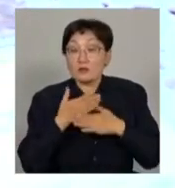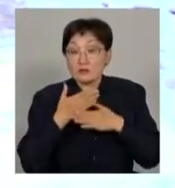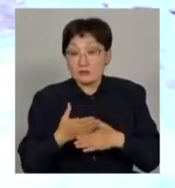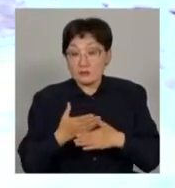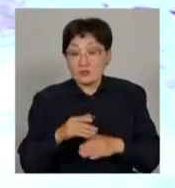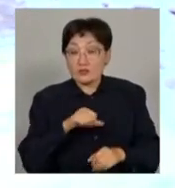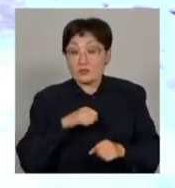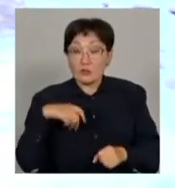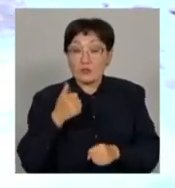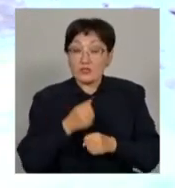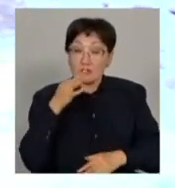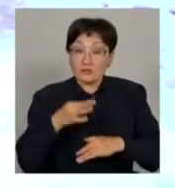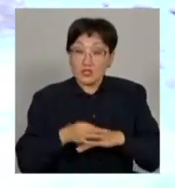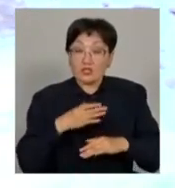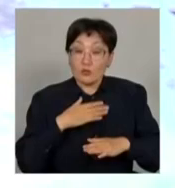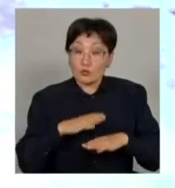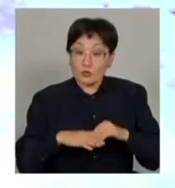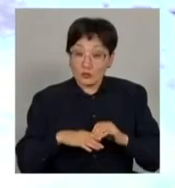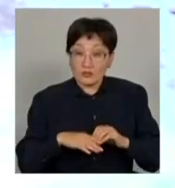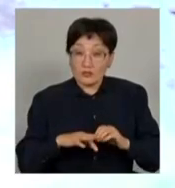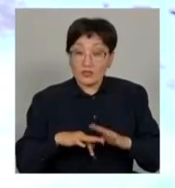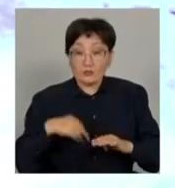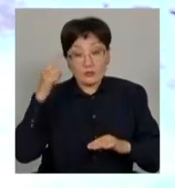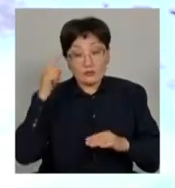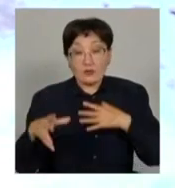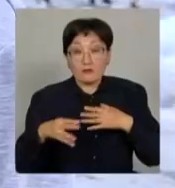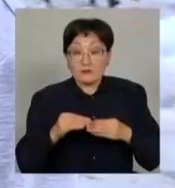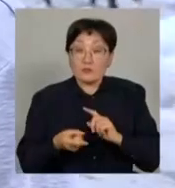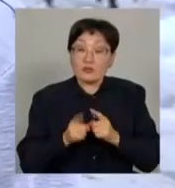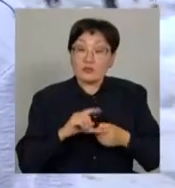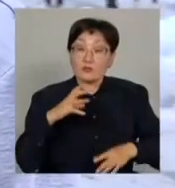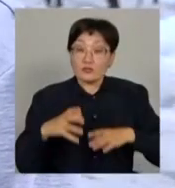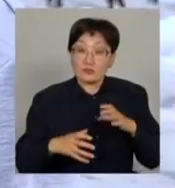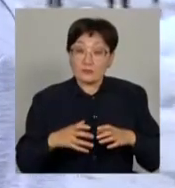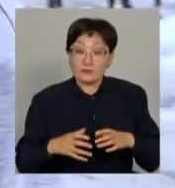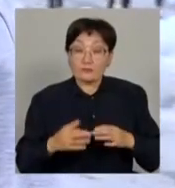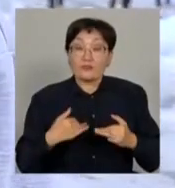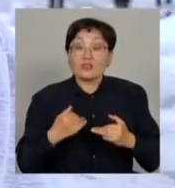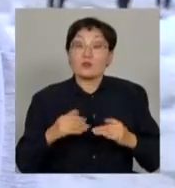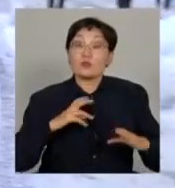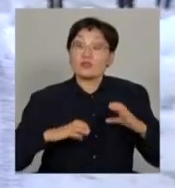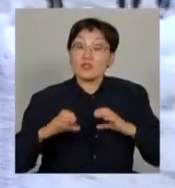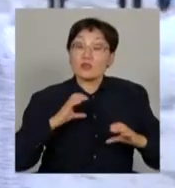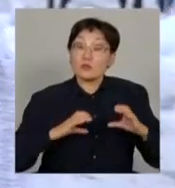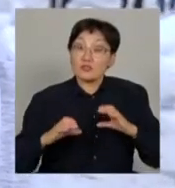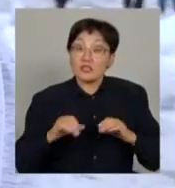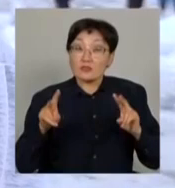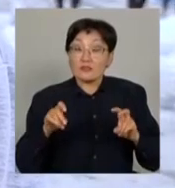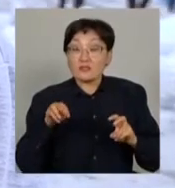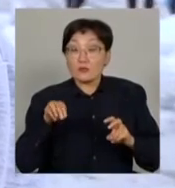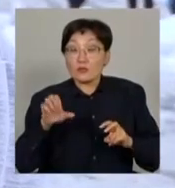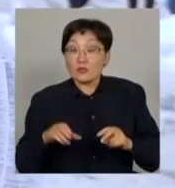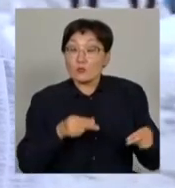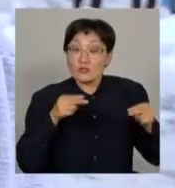все-таки ответственность в наших руках, и я думаю, вместе мы изменим мир. Мы, студенты университета имени